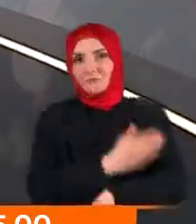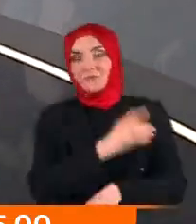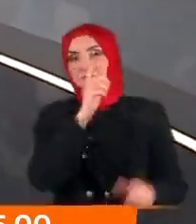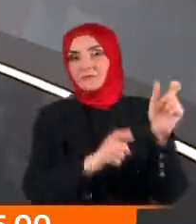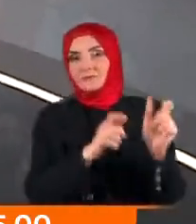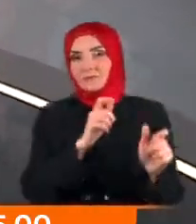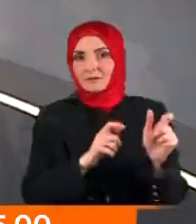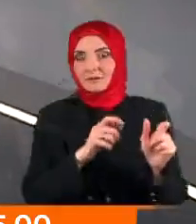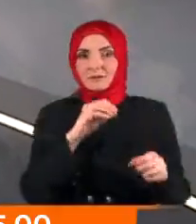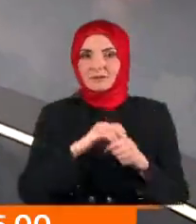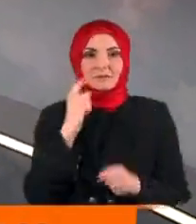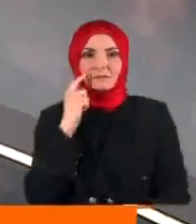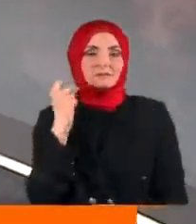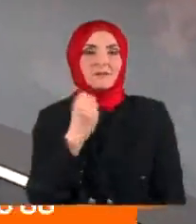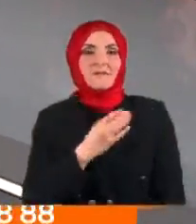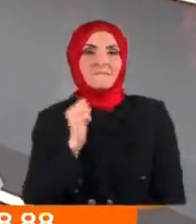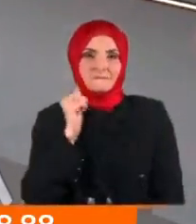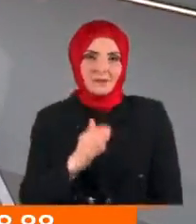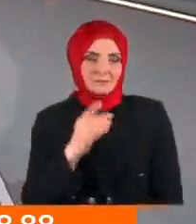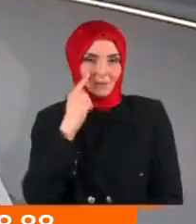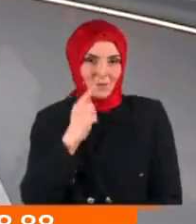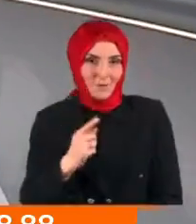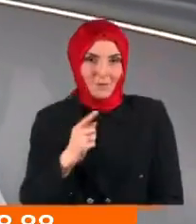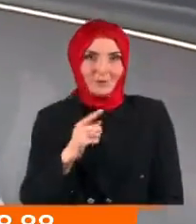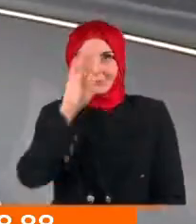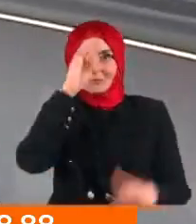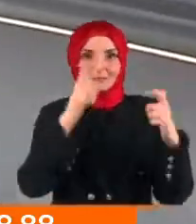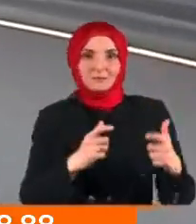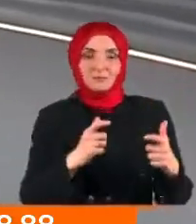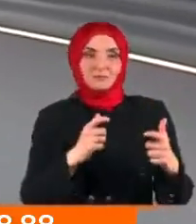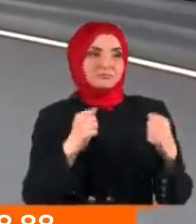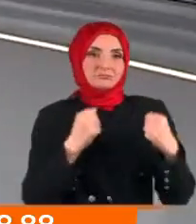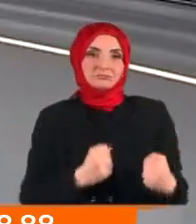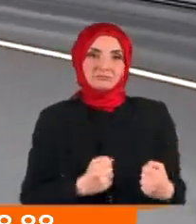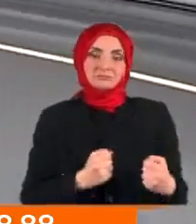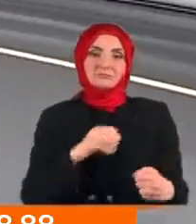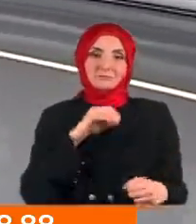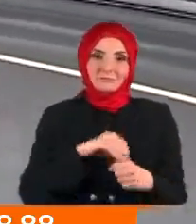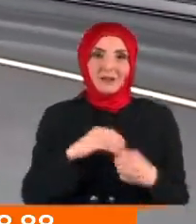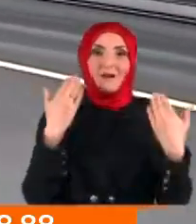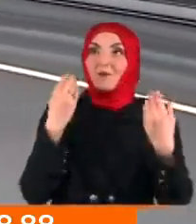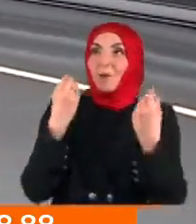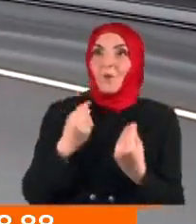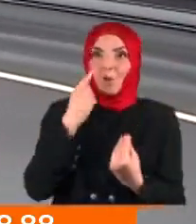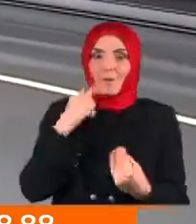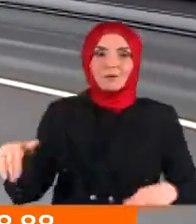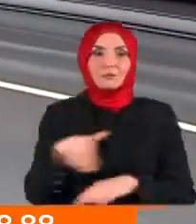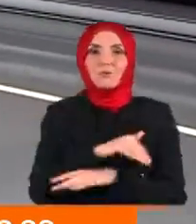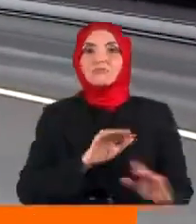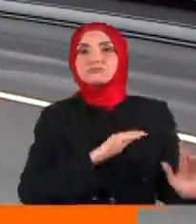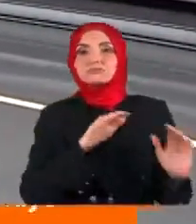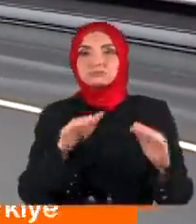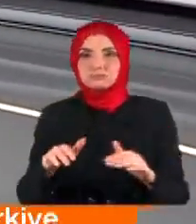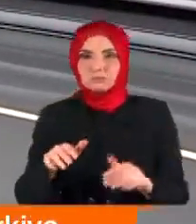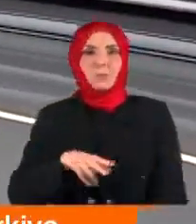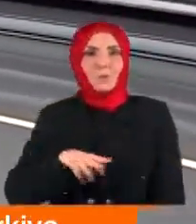İstanbulluların büyük bölümü bayram tatilini mega kentte geçirdi. Tabii güzel hava ile birlikte herkes kendini sokağa atınca yollar, sahiller, toplu